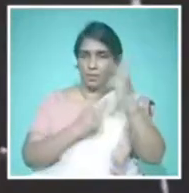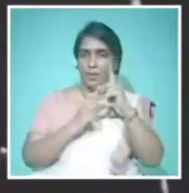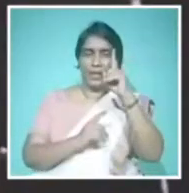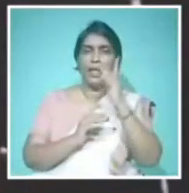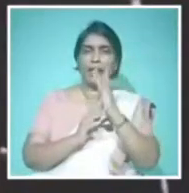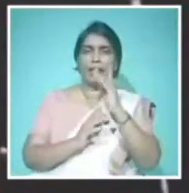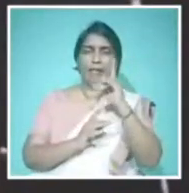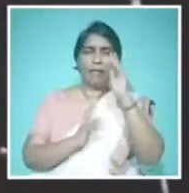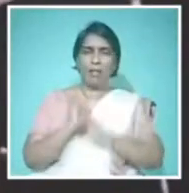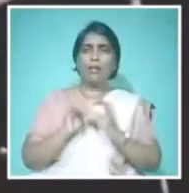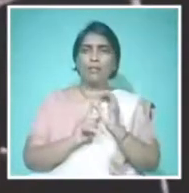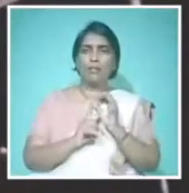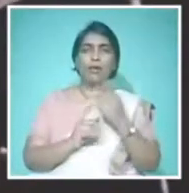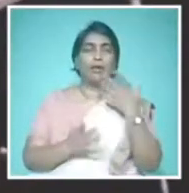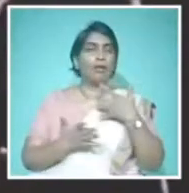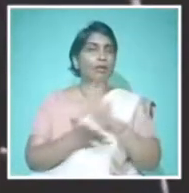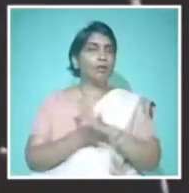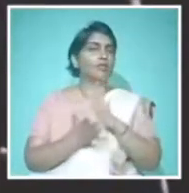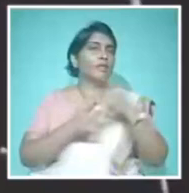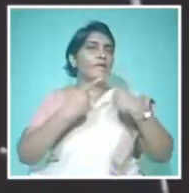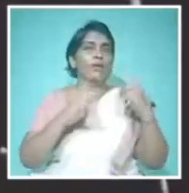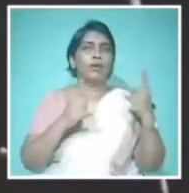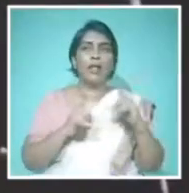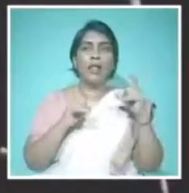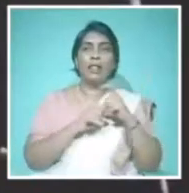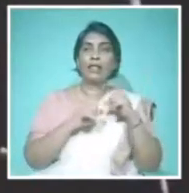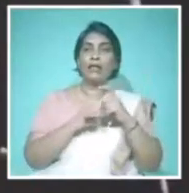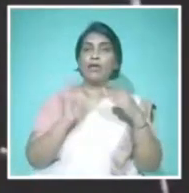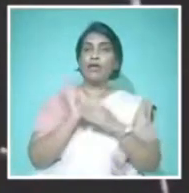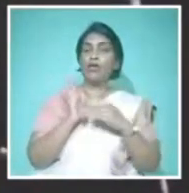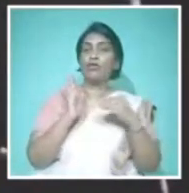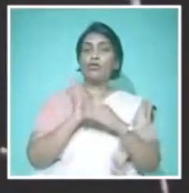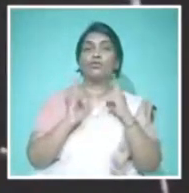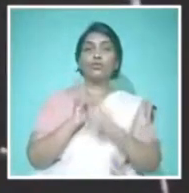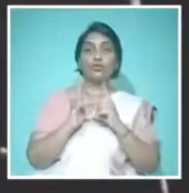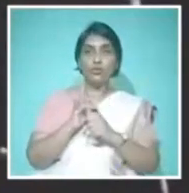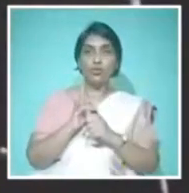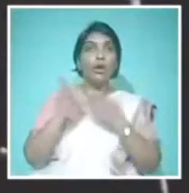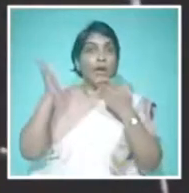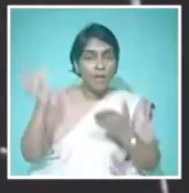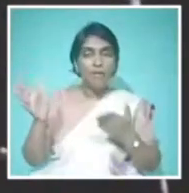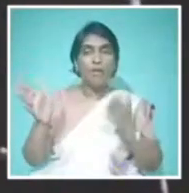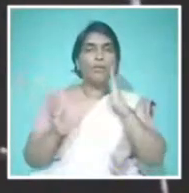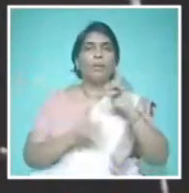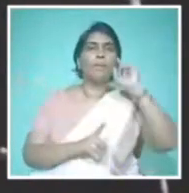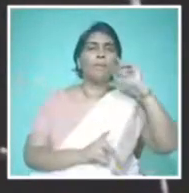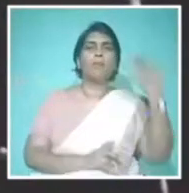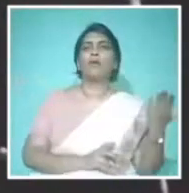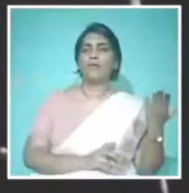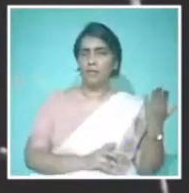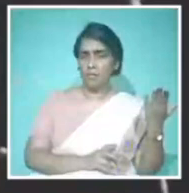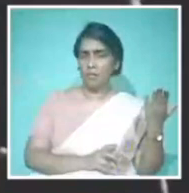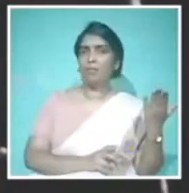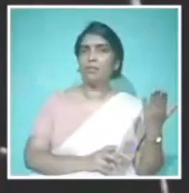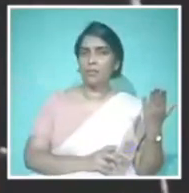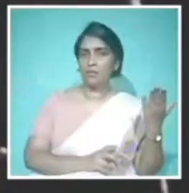කැමතිනේ කිව්වා මේ විනෝද වෙන ක්‍රම නෑලු දැන් දෙහිවල සත්වත තියෙන තැන එහෙම එකක් තියනවා කියලා සංචාරක හරියට දන්නෙත් නෑ